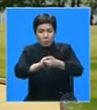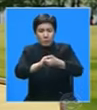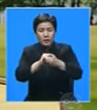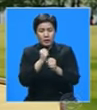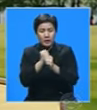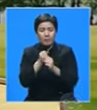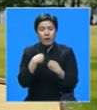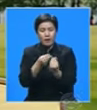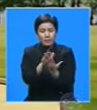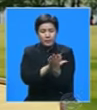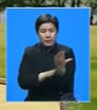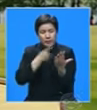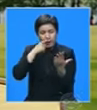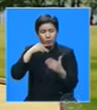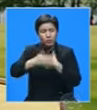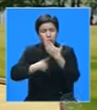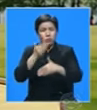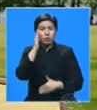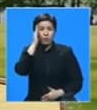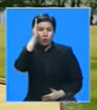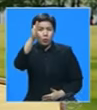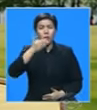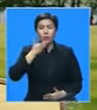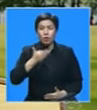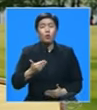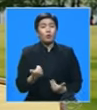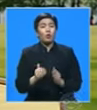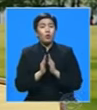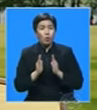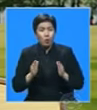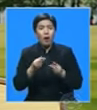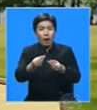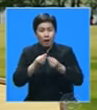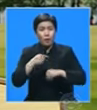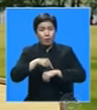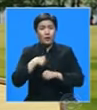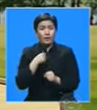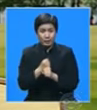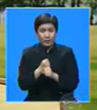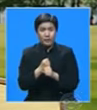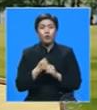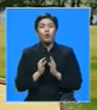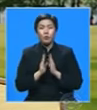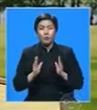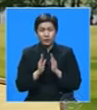ที่จะเดินหน้าประเทศไทยไปสู่อนาคตนะครับอย่างยั่งยืนขอบพระคุณนะครับขอเวลาให้พวกเราหน่อยนะครับขอบพระคุณครับสวัส